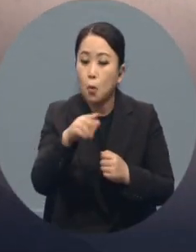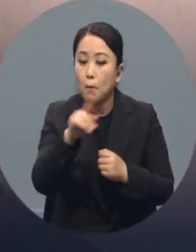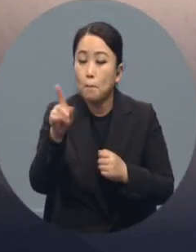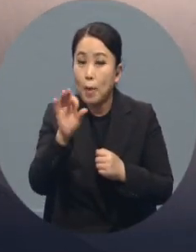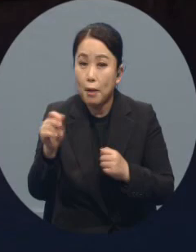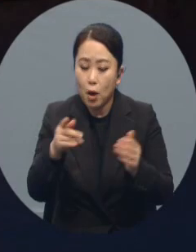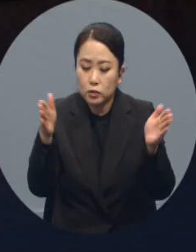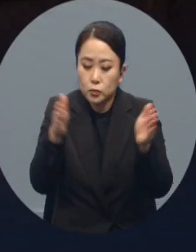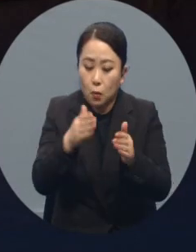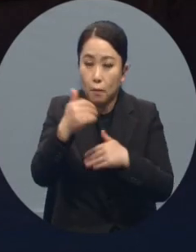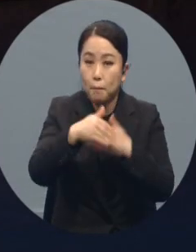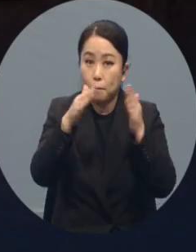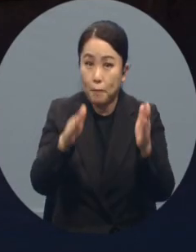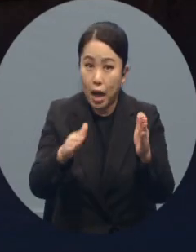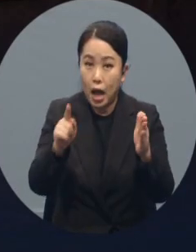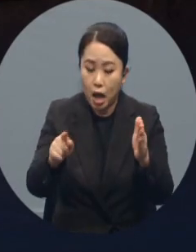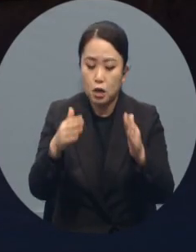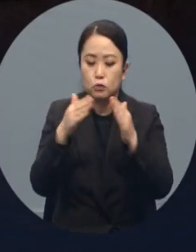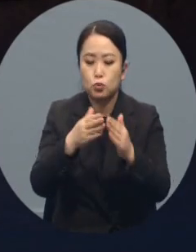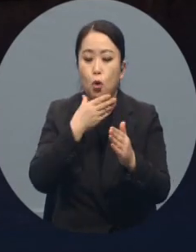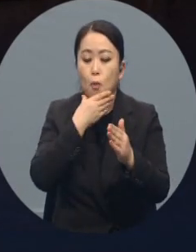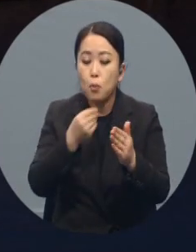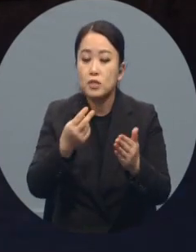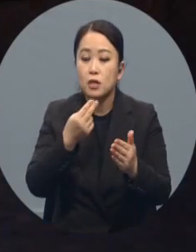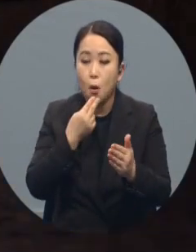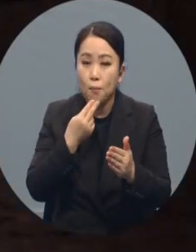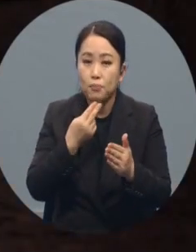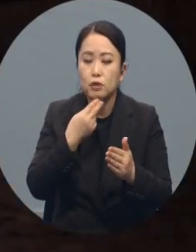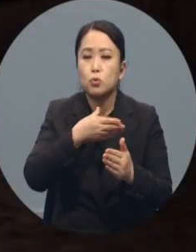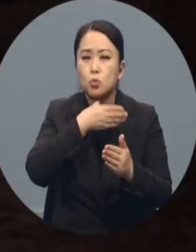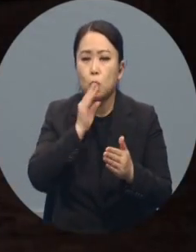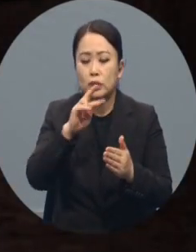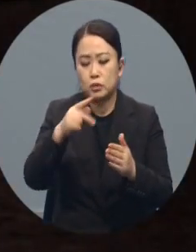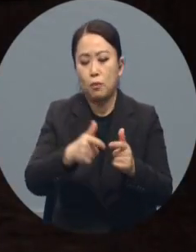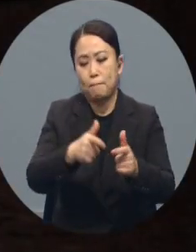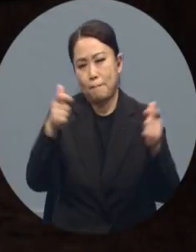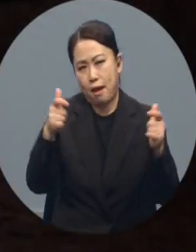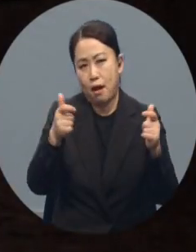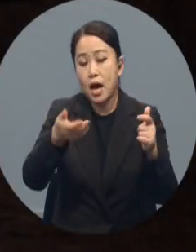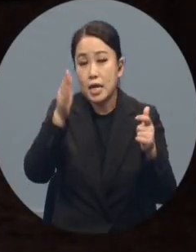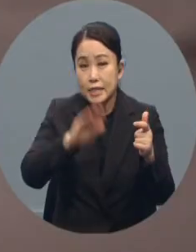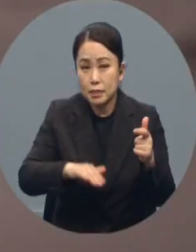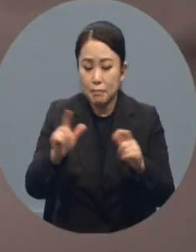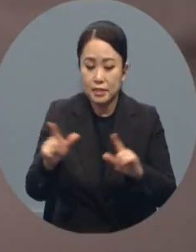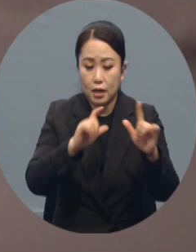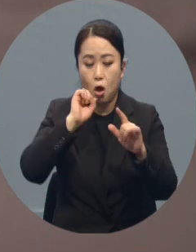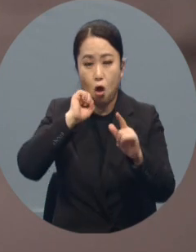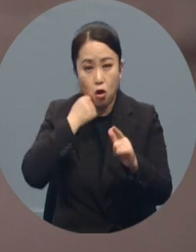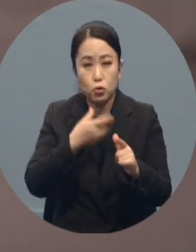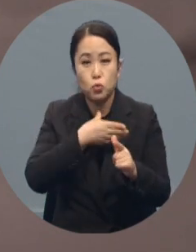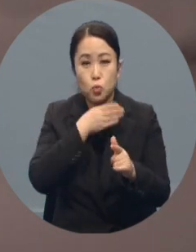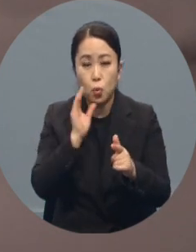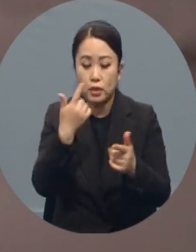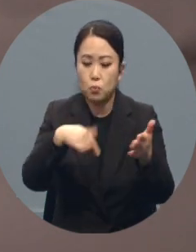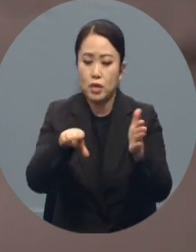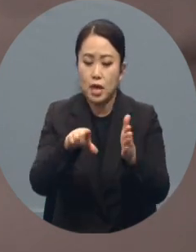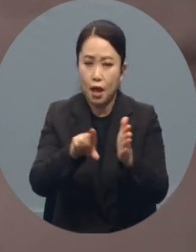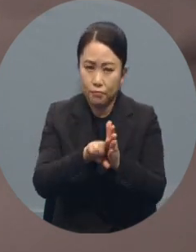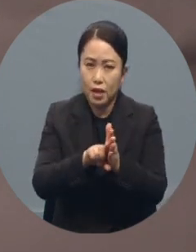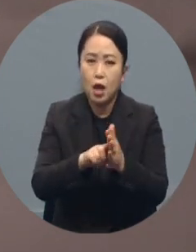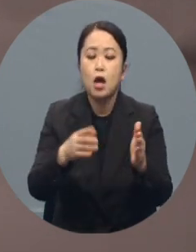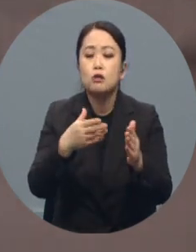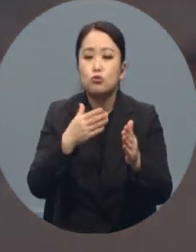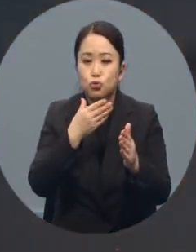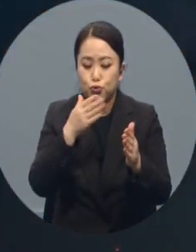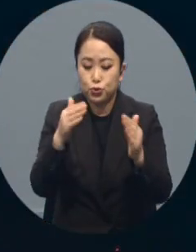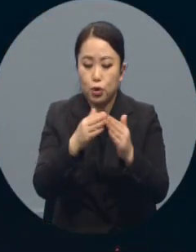사각지대에 놓인 노인도 증가추세입니다 하지만 저소득층 노인을 위한 주거복지 시설은 부족합니다